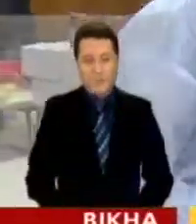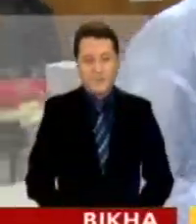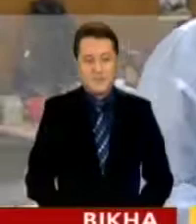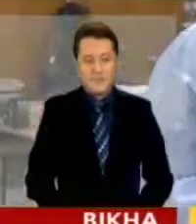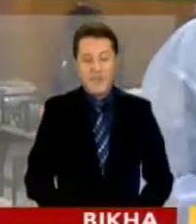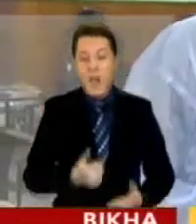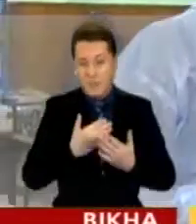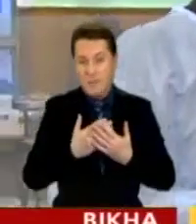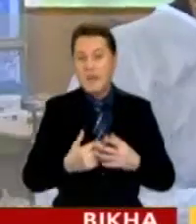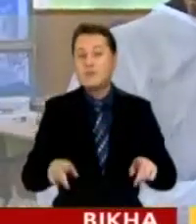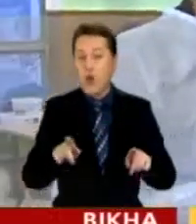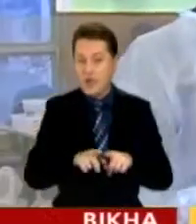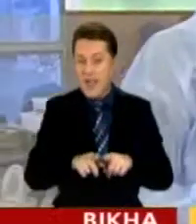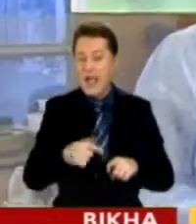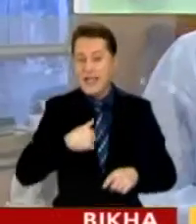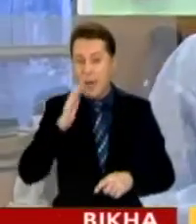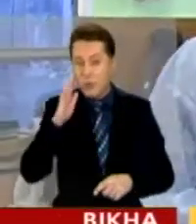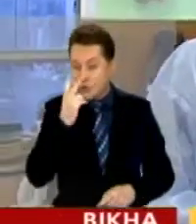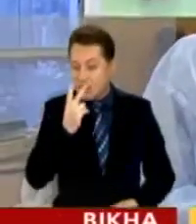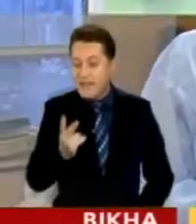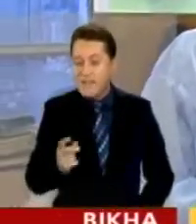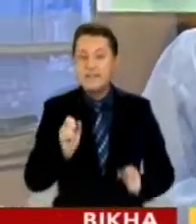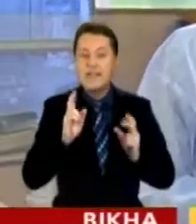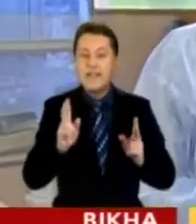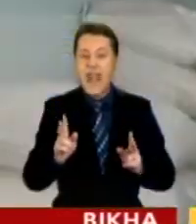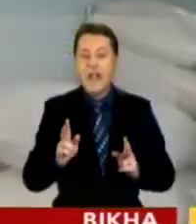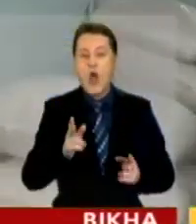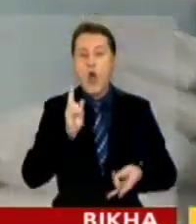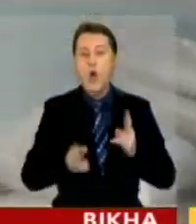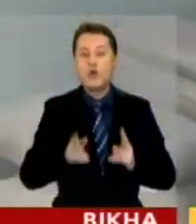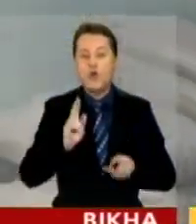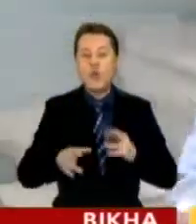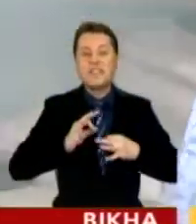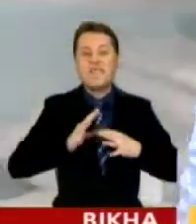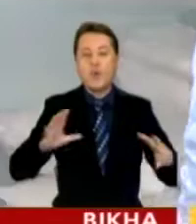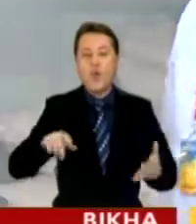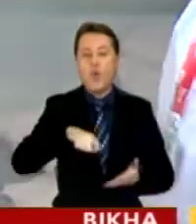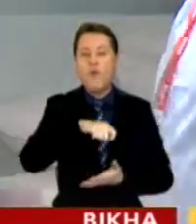Ну, приблизно ось так от я зараз буду дивитися, як готують святкову кутю.